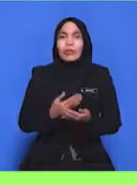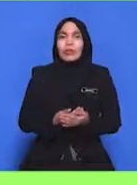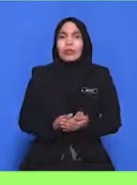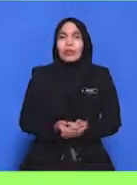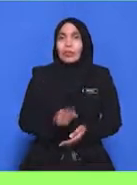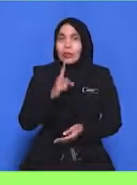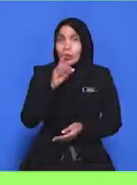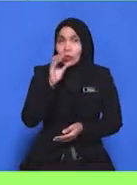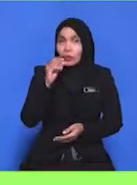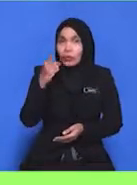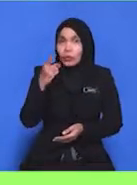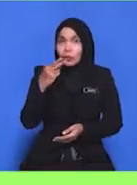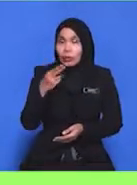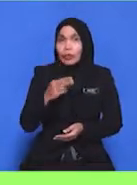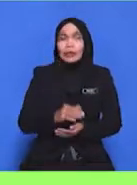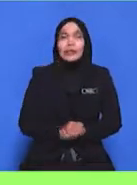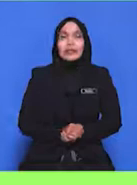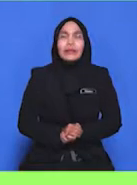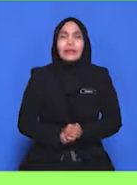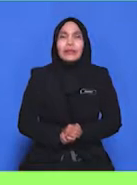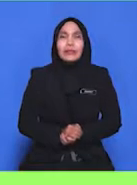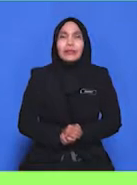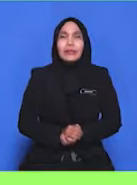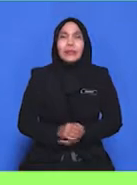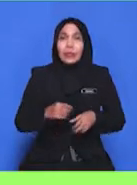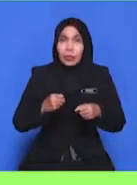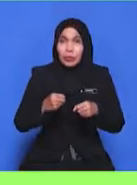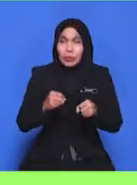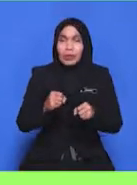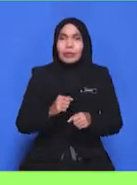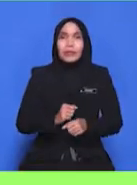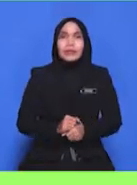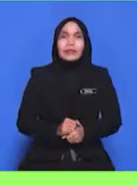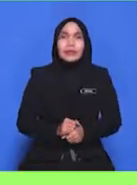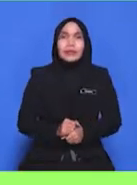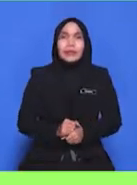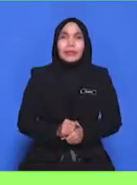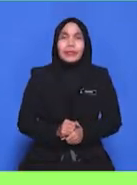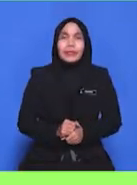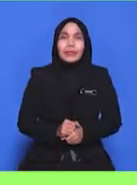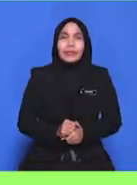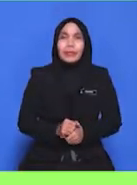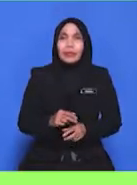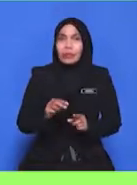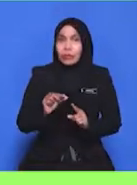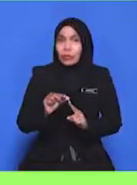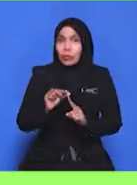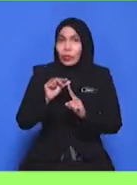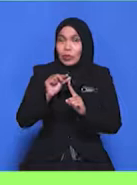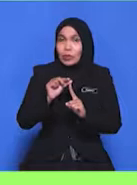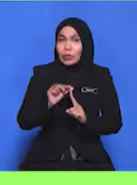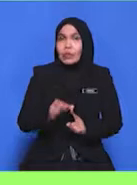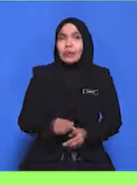tahun 101 Hijrah. Sumbangannya pula ialah mengecualikan bayaran